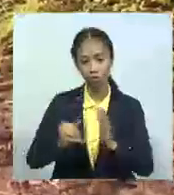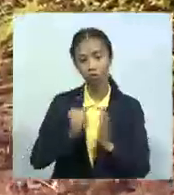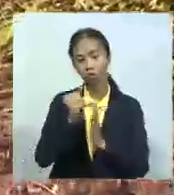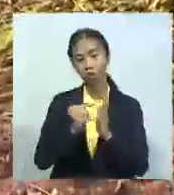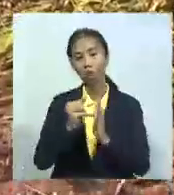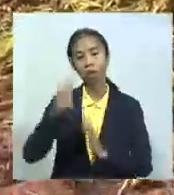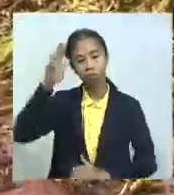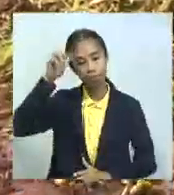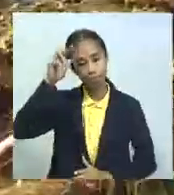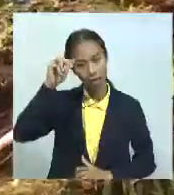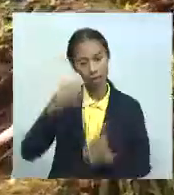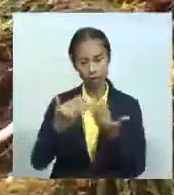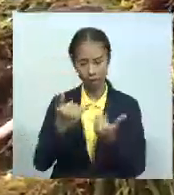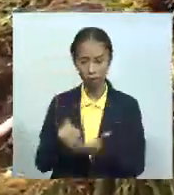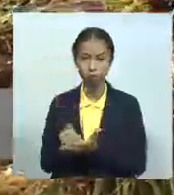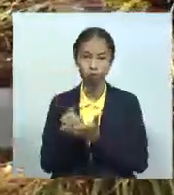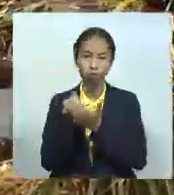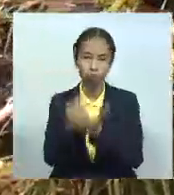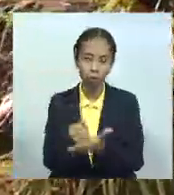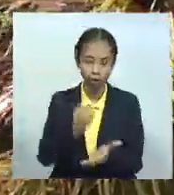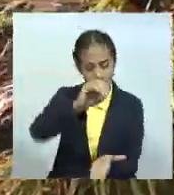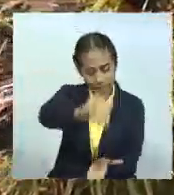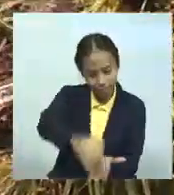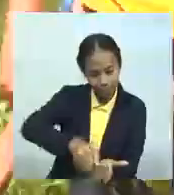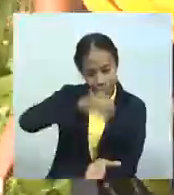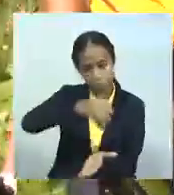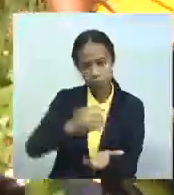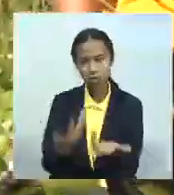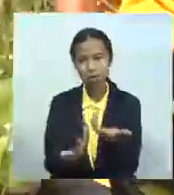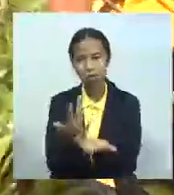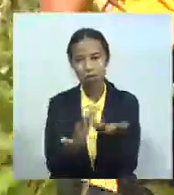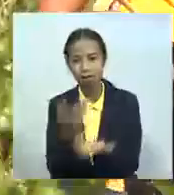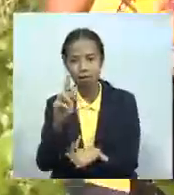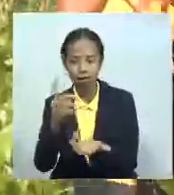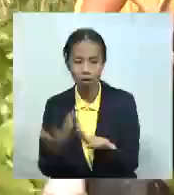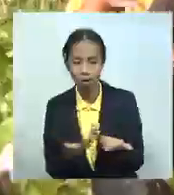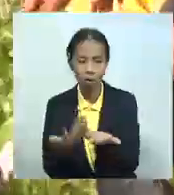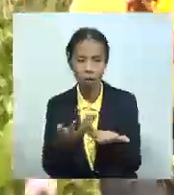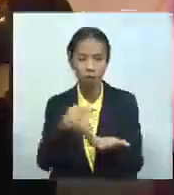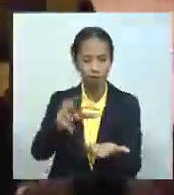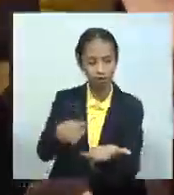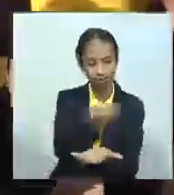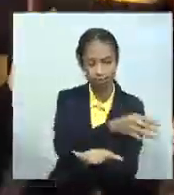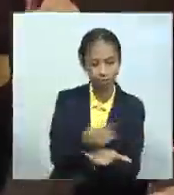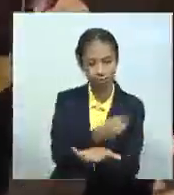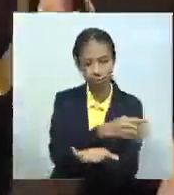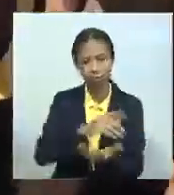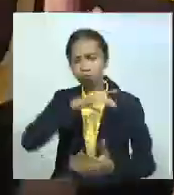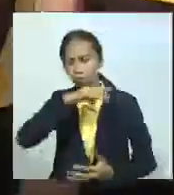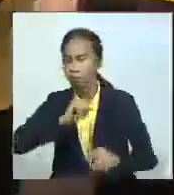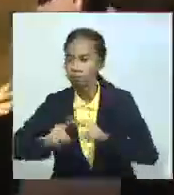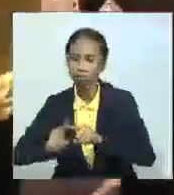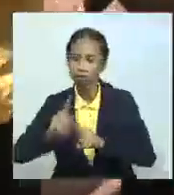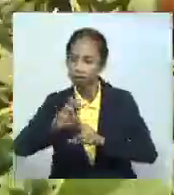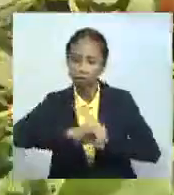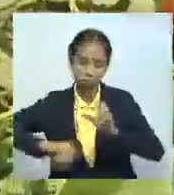ปางด้วยการฟื้นฟูขุดลอกตักเลนกำจัดผักตบชวาจอกแหนวัชพืชและสิ่งปฏิกูลที่กี